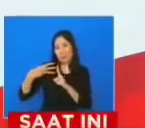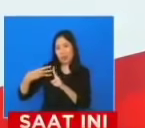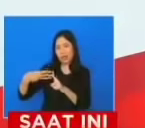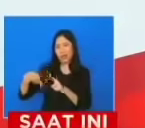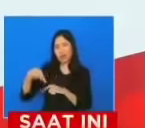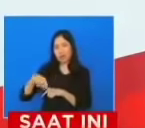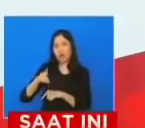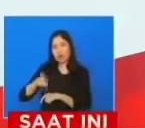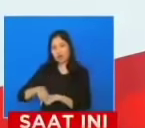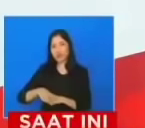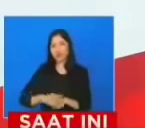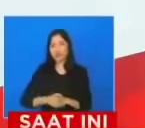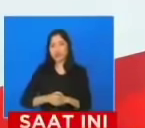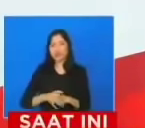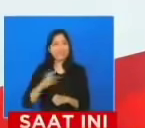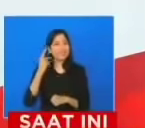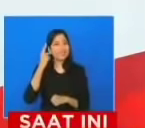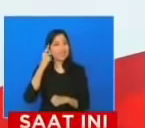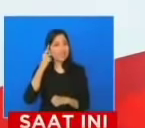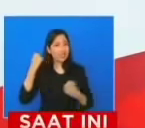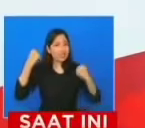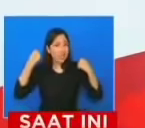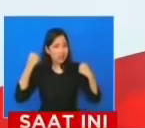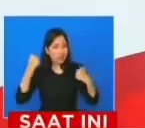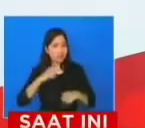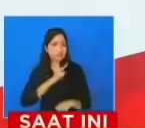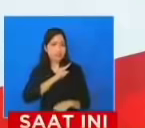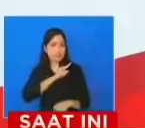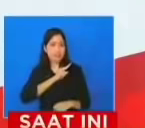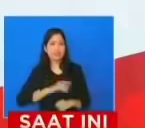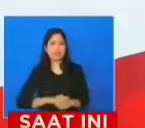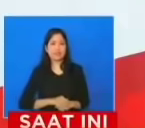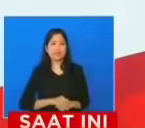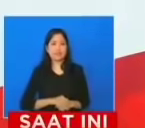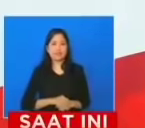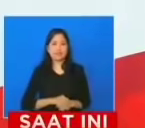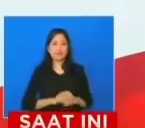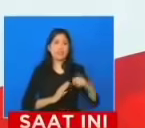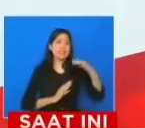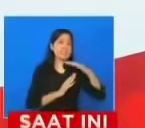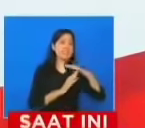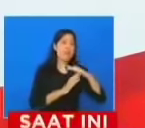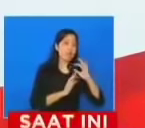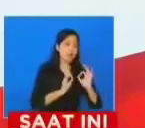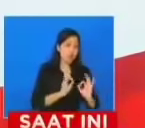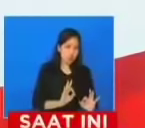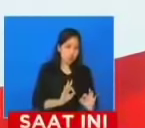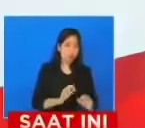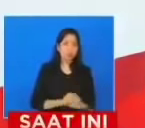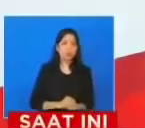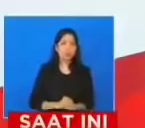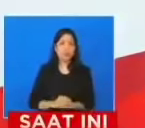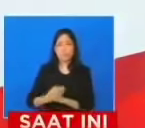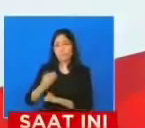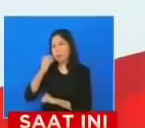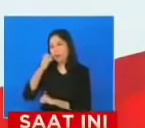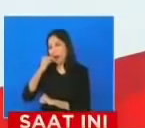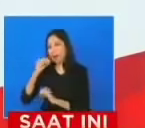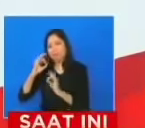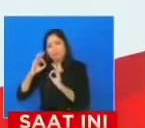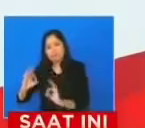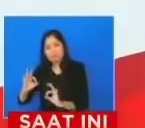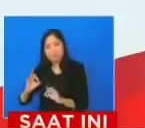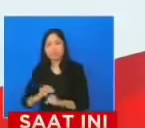Kemudian jaga kesehatan diri kita sendiri. Cukup istirahat, asupan gizi yang